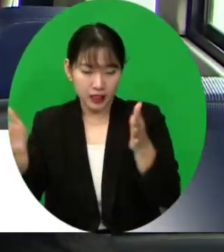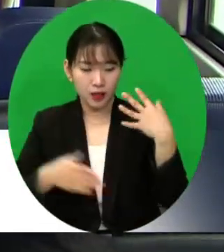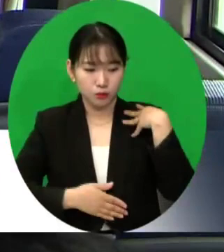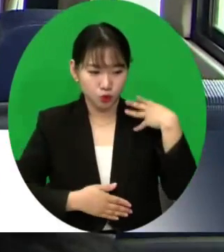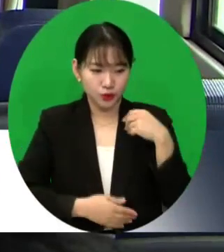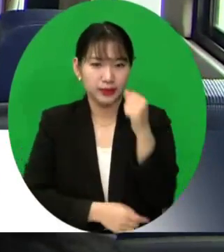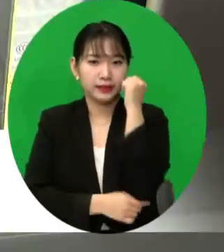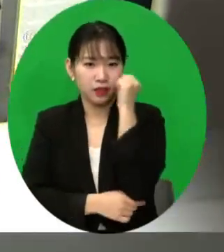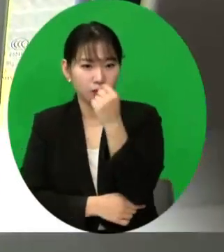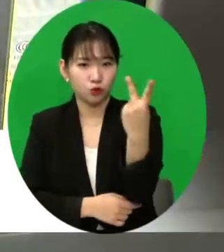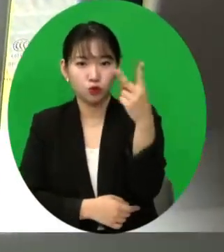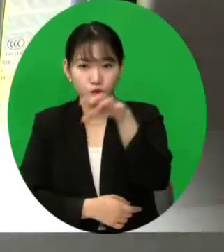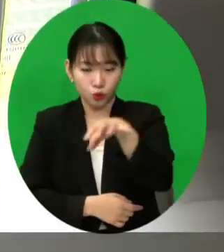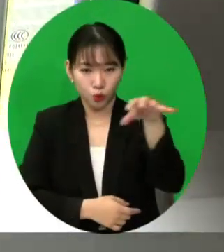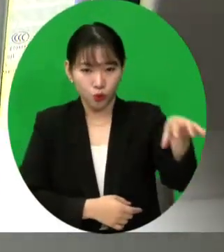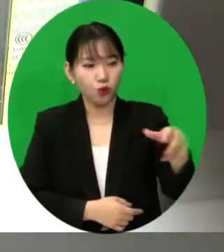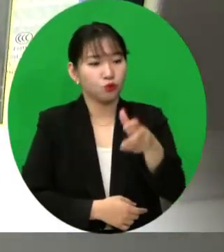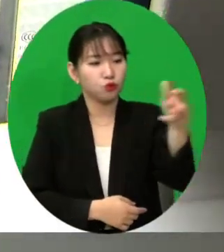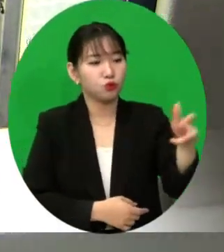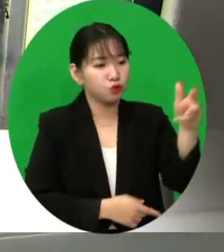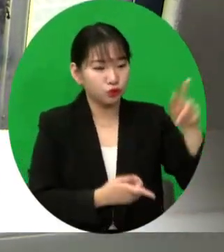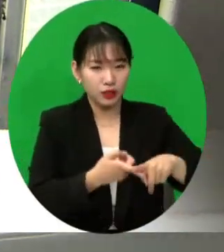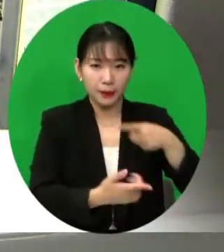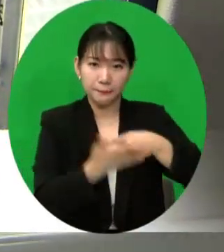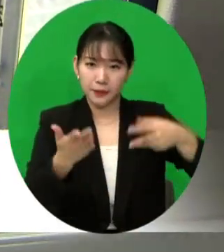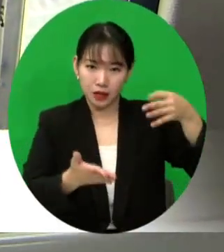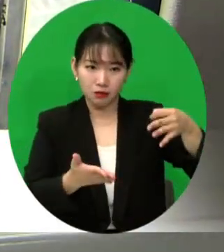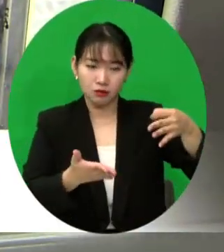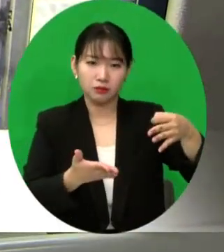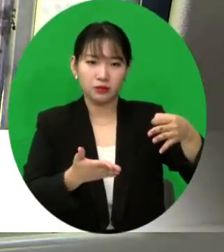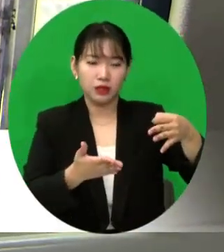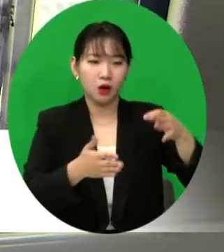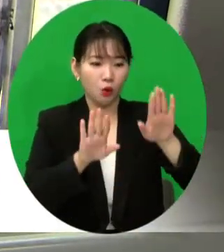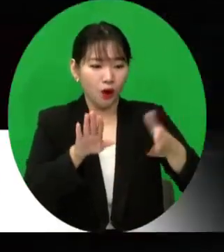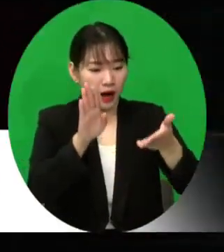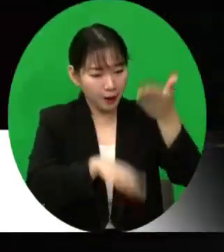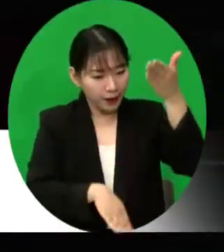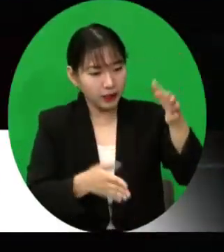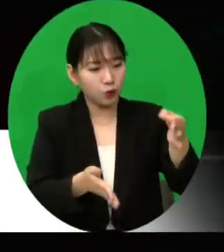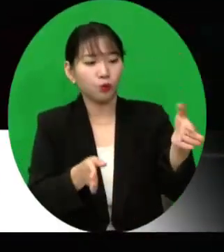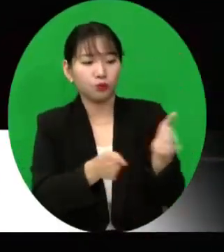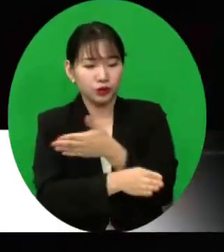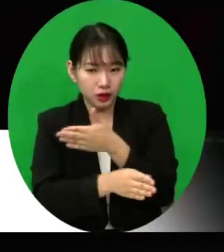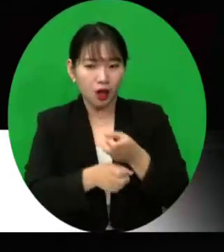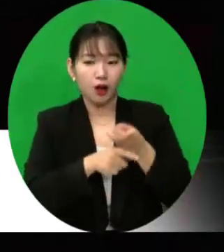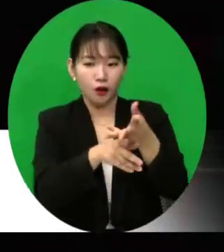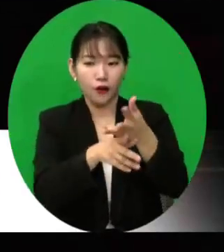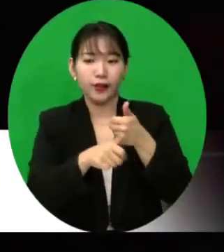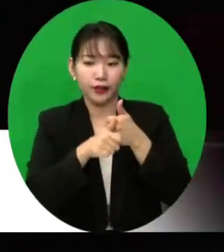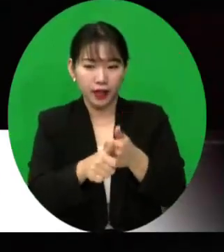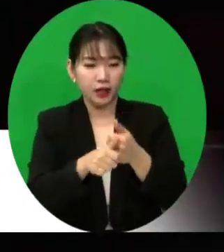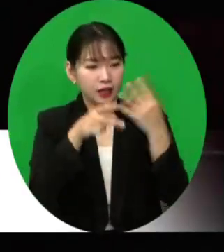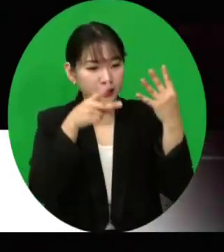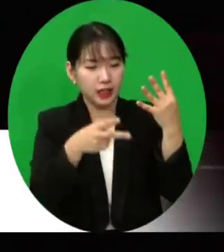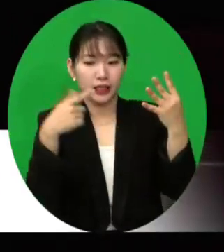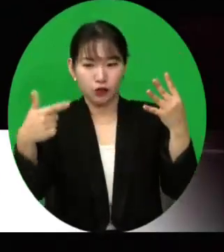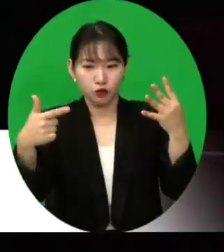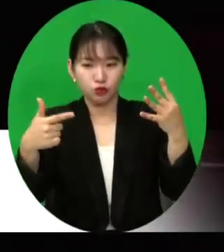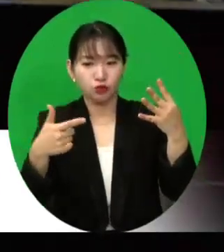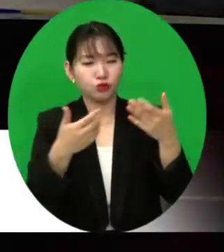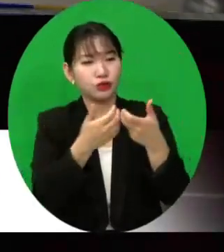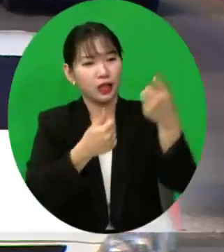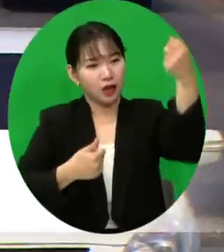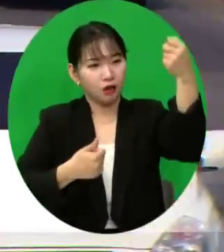무안군과 영암군의 시외 운행에 대한 손실 분담금을 올해 하반기 비용부터 운행 거리에 따라 4대 6의